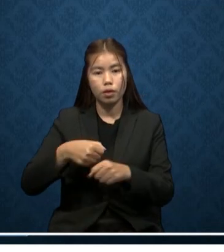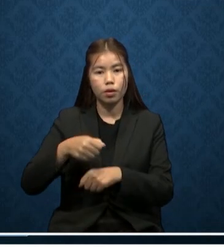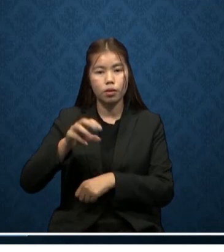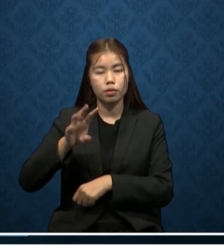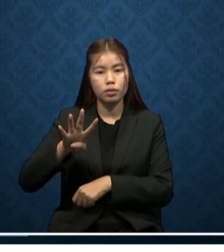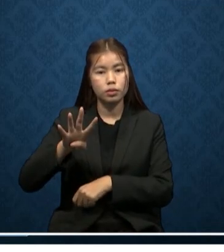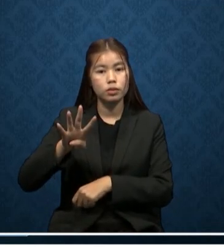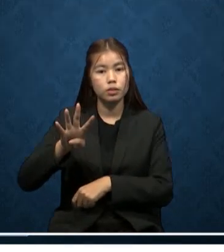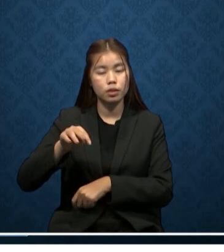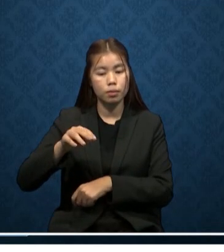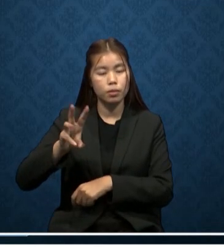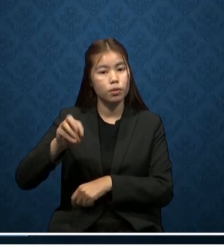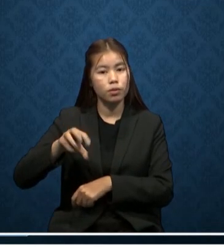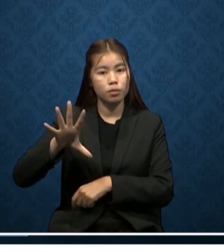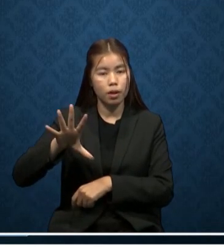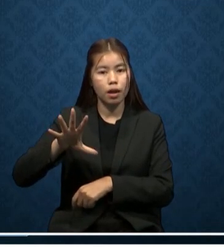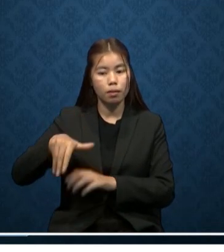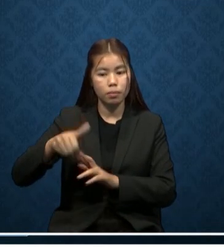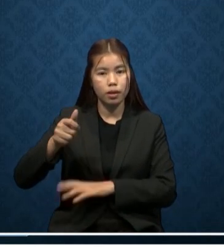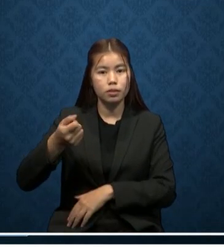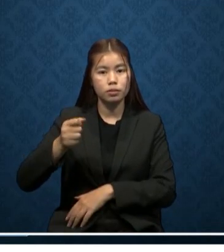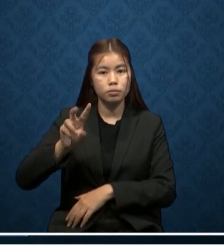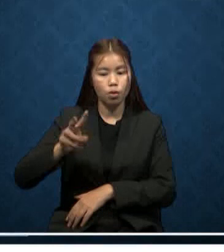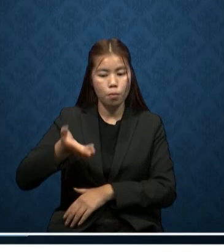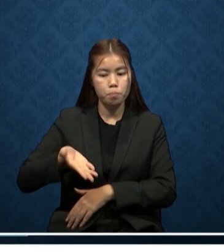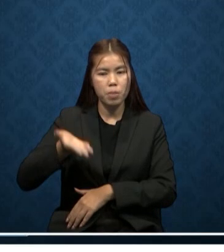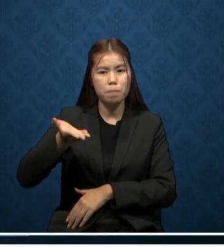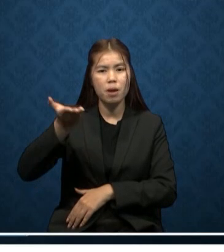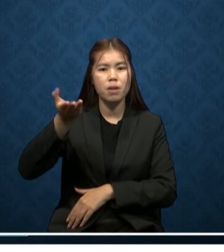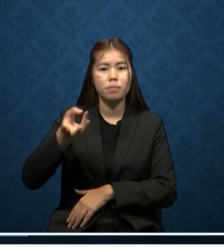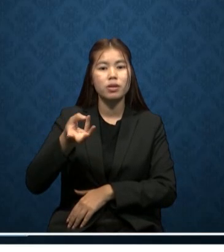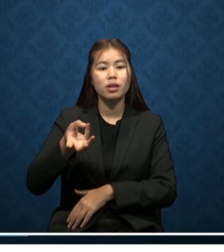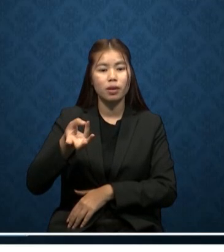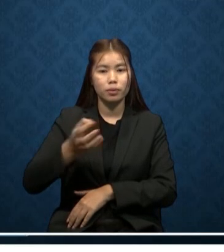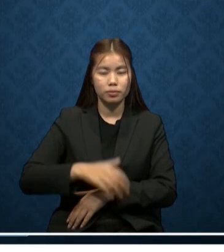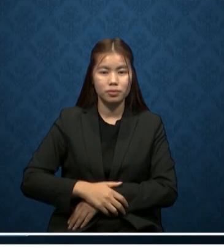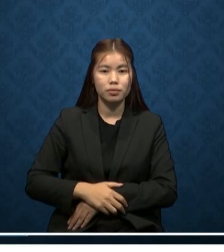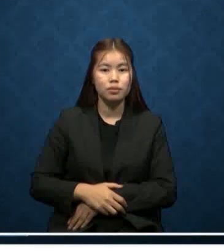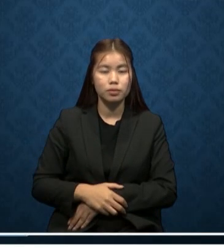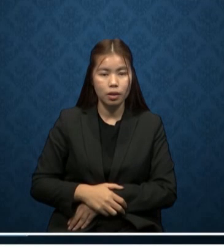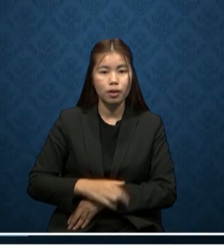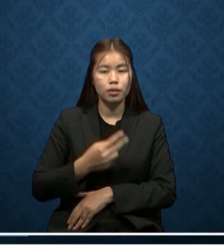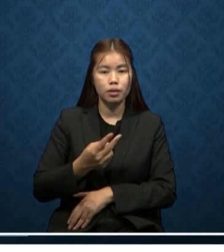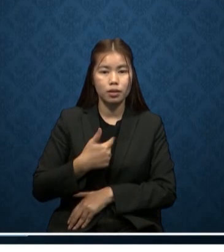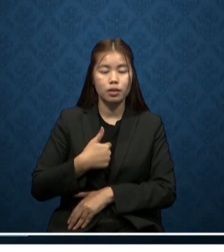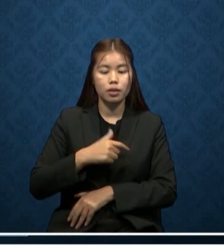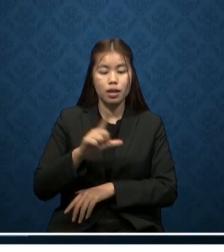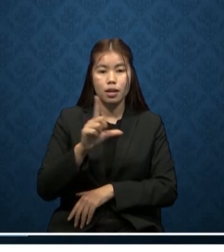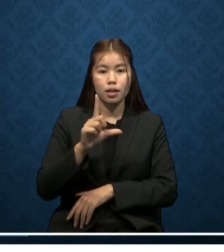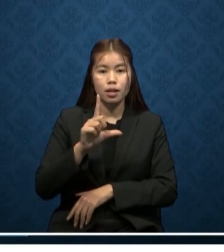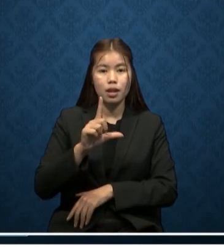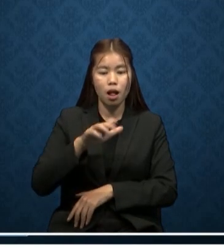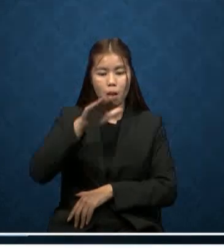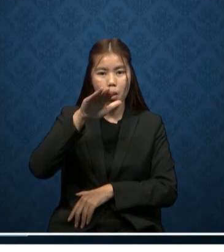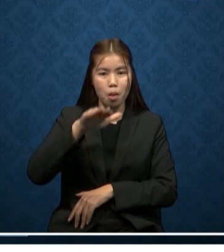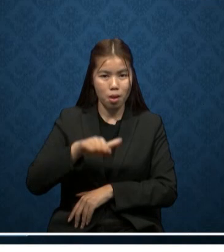และในปี 65 12เพิ่มเพิ่มขึ้นมานิดเดียวนะครับในขณะเดียวกันสีเหลืองสีเหลืองก็ลด